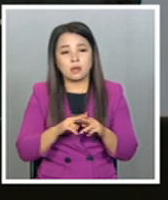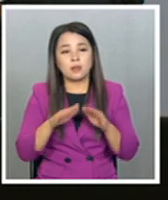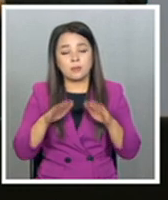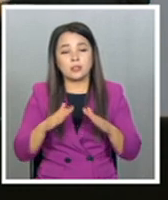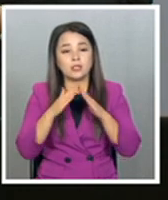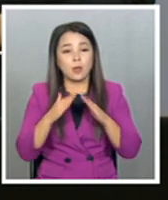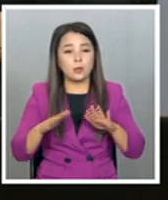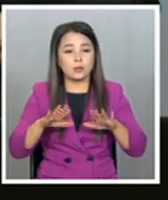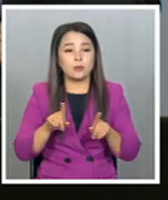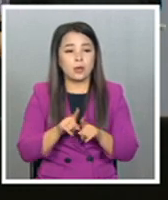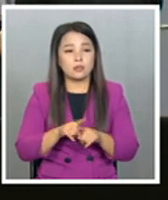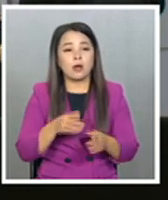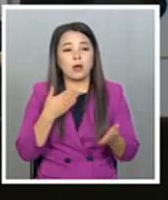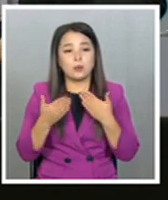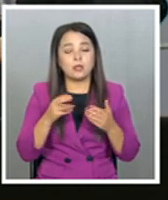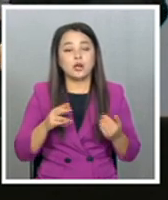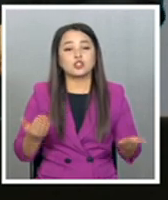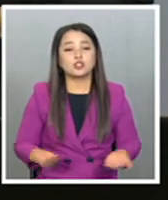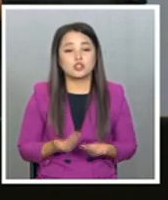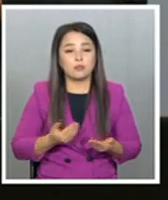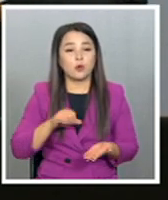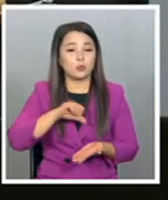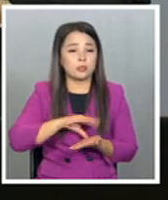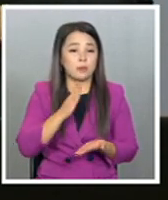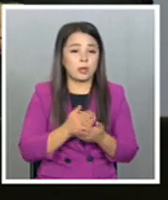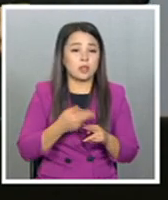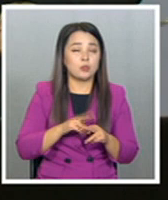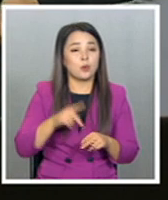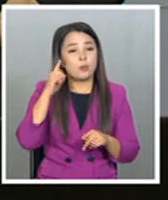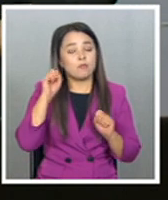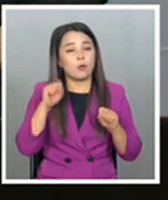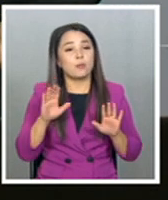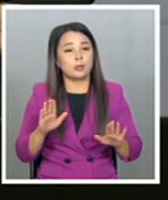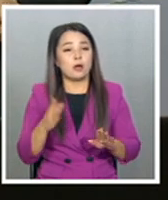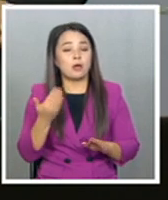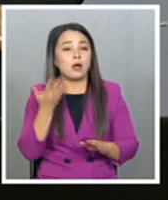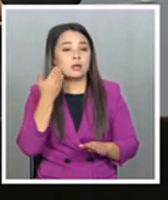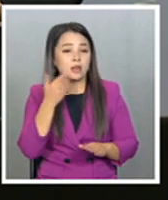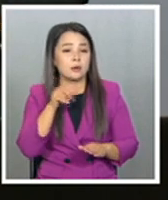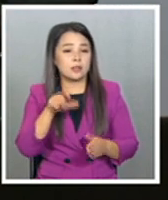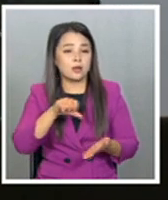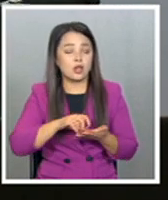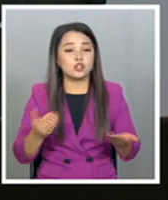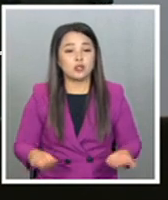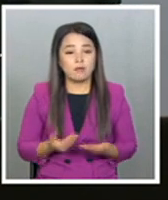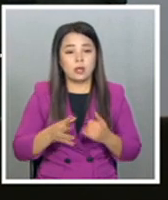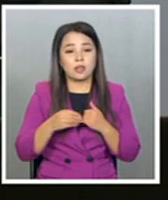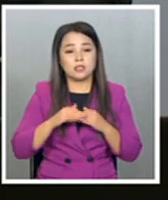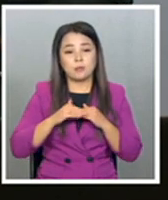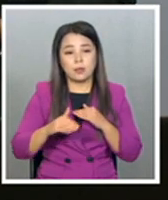Дарья обращается с избой как с живым существом. Думаю, что такое возможно только когда человек живет на земле.